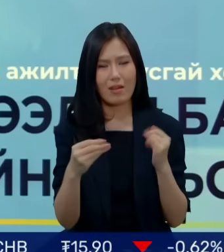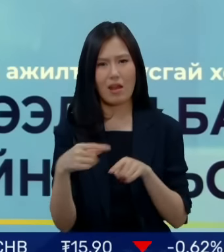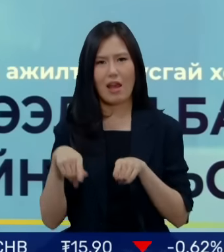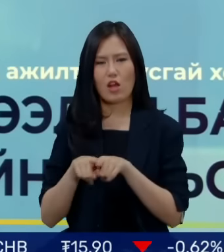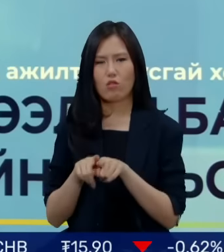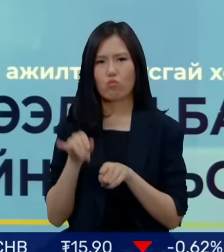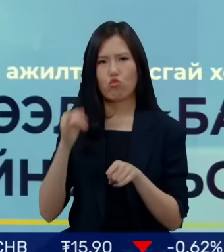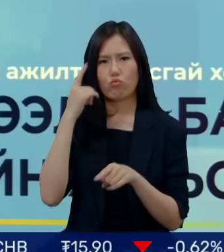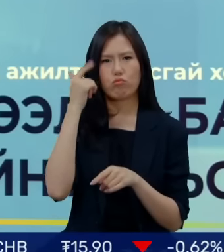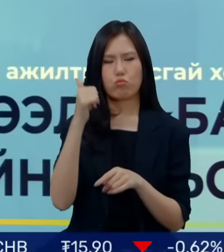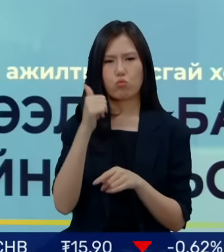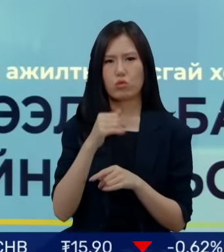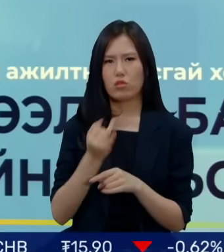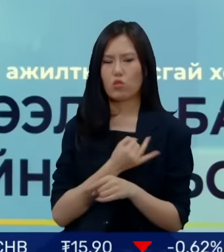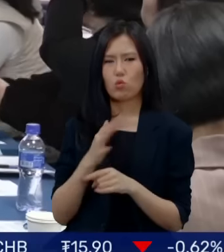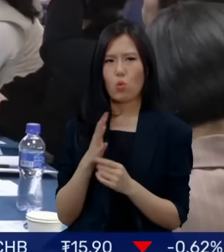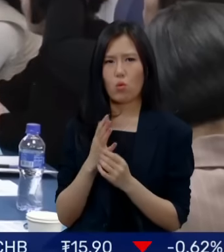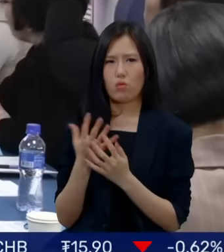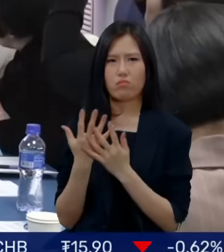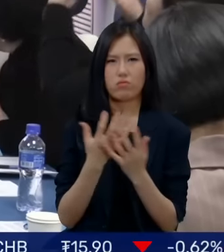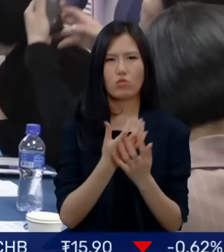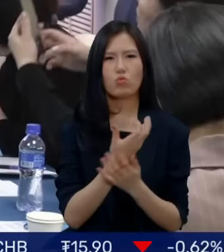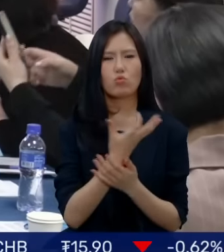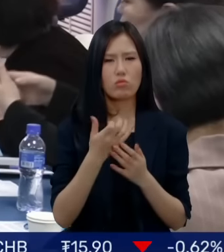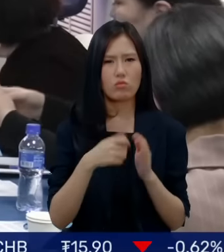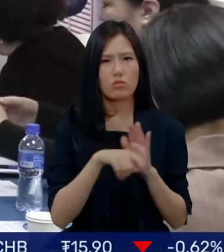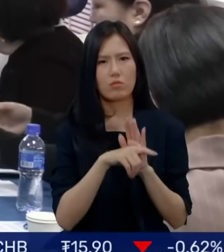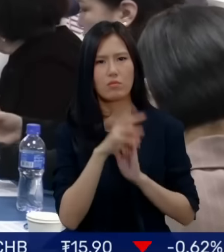буурах гэсэн юм сөрөг зүйл дагуур гарч байгаа.